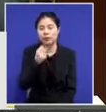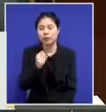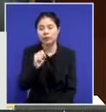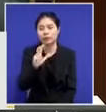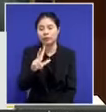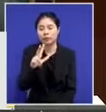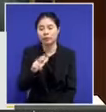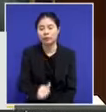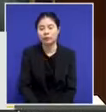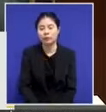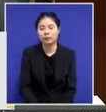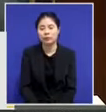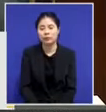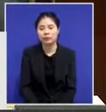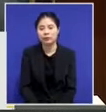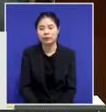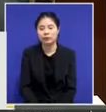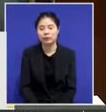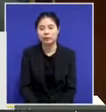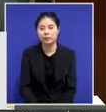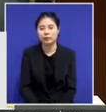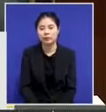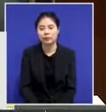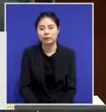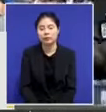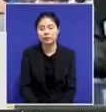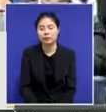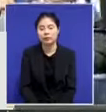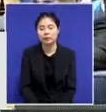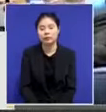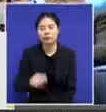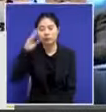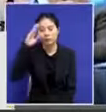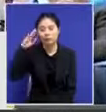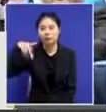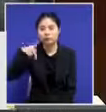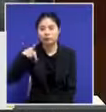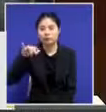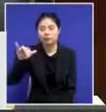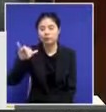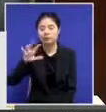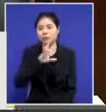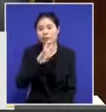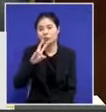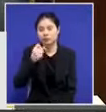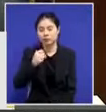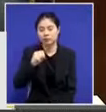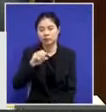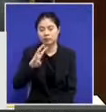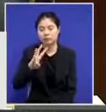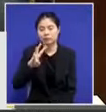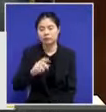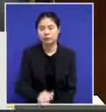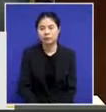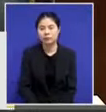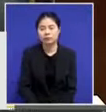713นายอรรถกรศิริรัตยากร พลเอกประยุทธ์จันทร์โอชาครับ 714ร้อยตำ